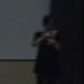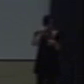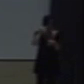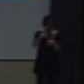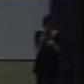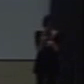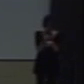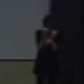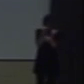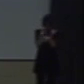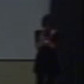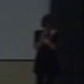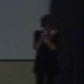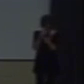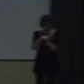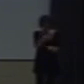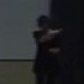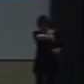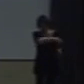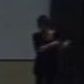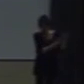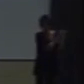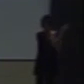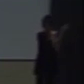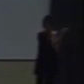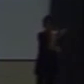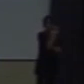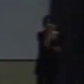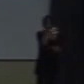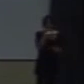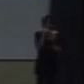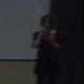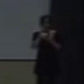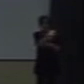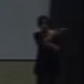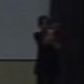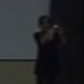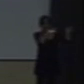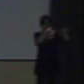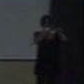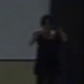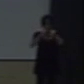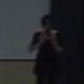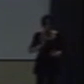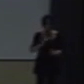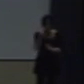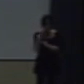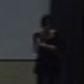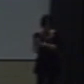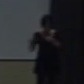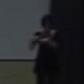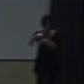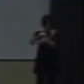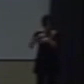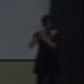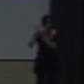que representen empreses, que representen a corporacions i que en un moment determinat el que intenten per tots els mitjans és manipular